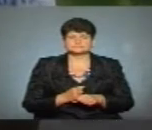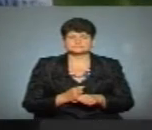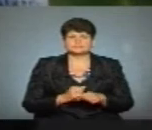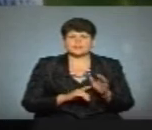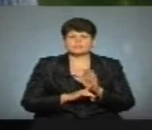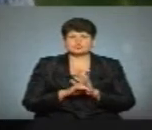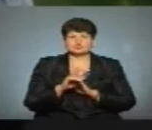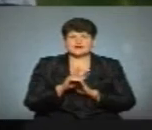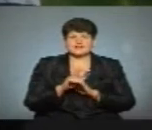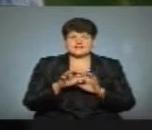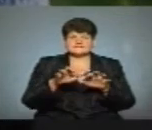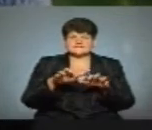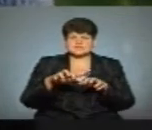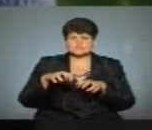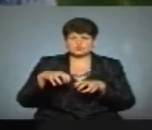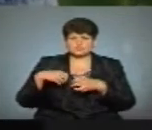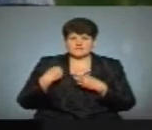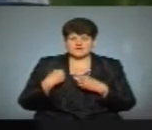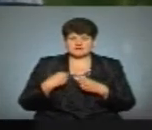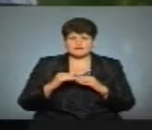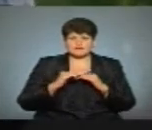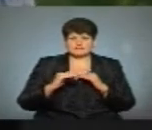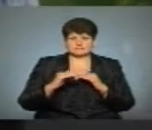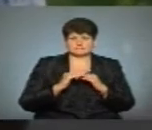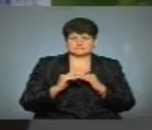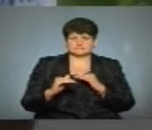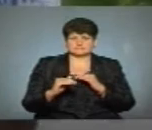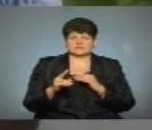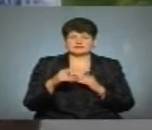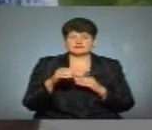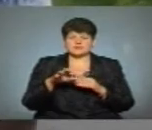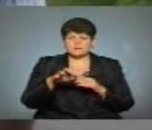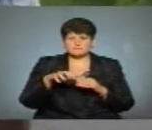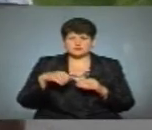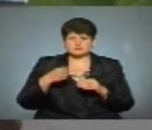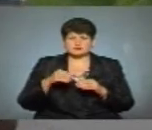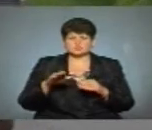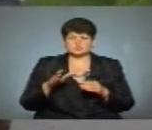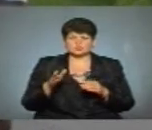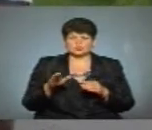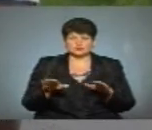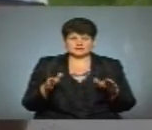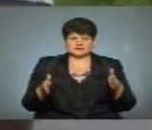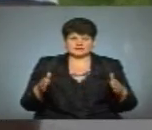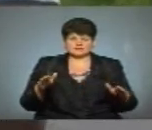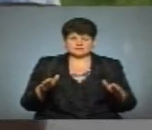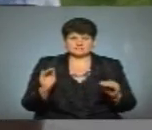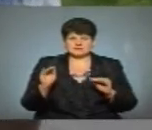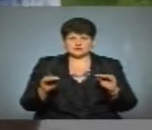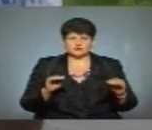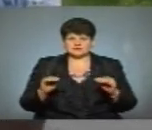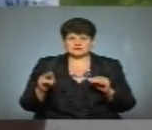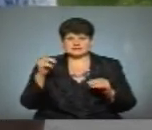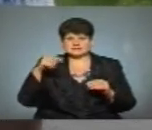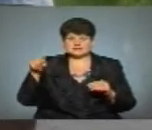Почали фрезерування асфальтобетонного покриття, демонтаж прикромочних лотків. встановлення дорожніх